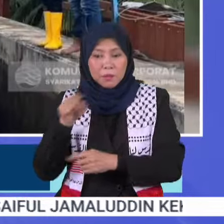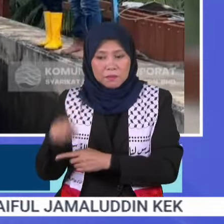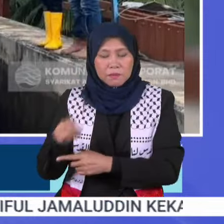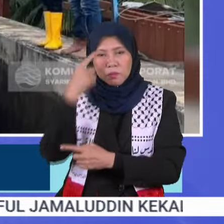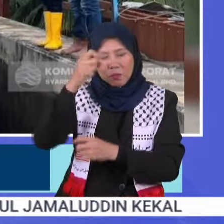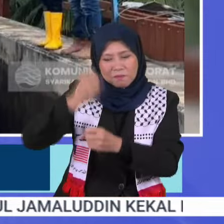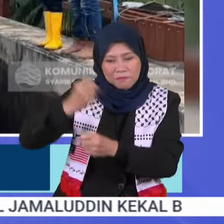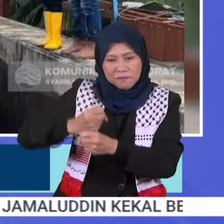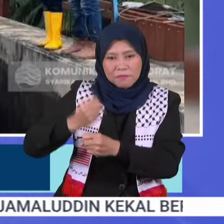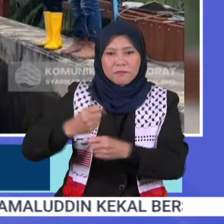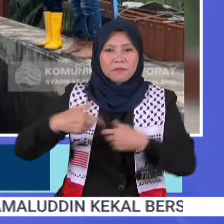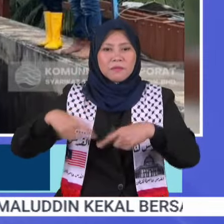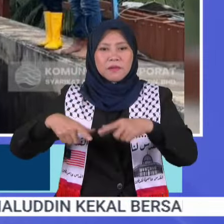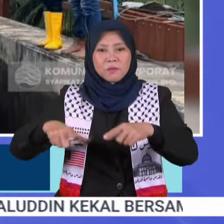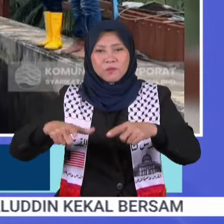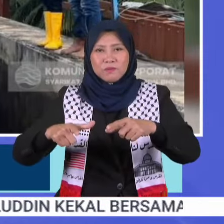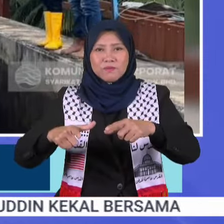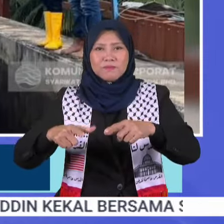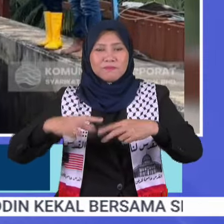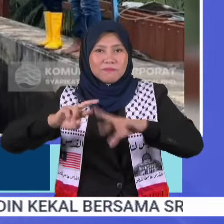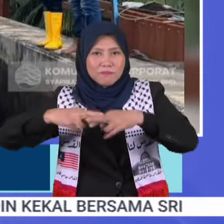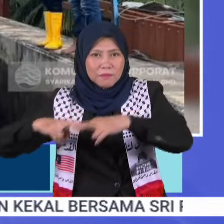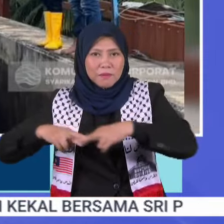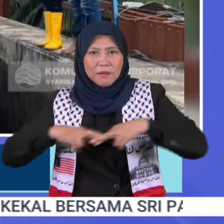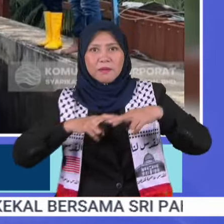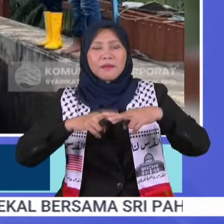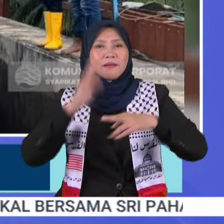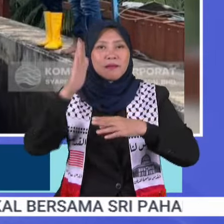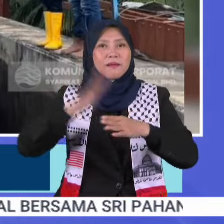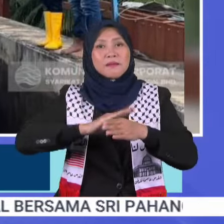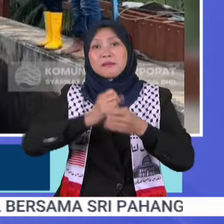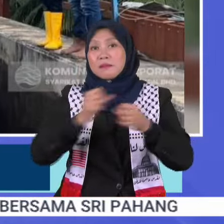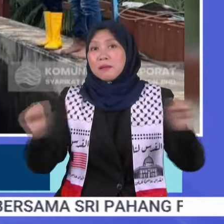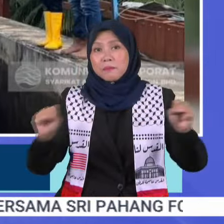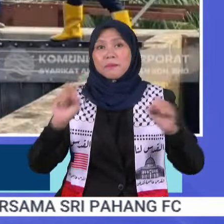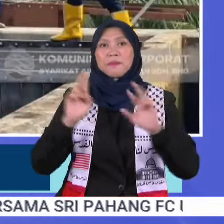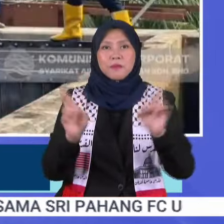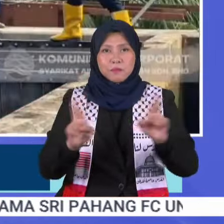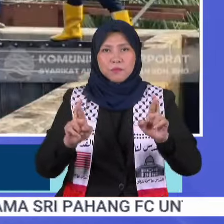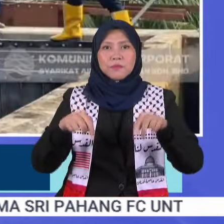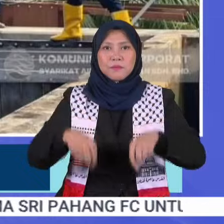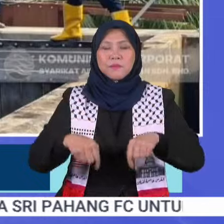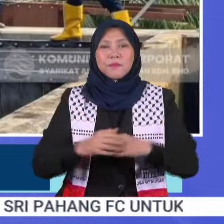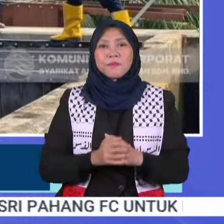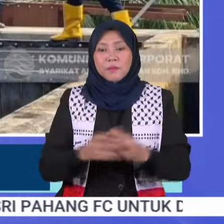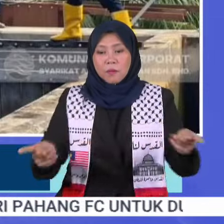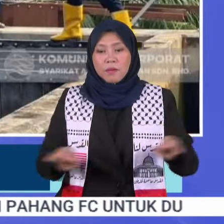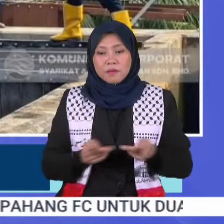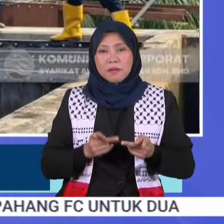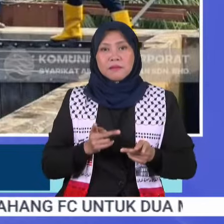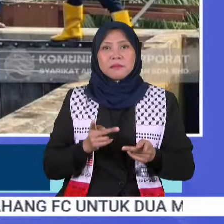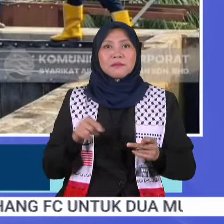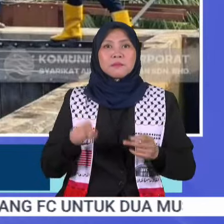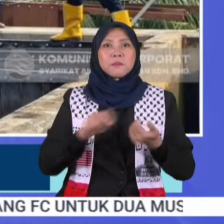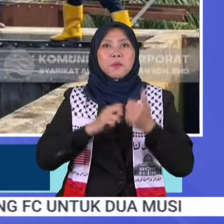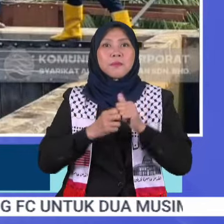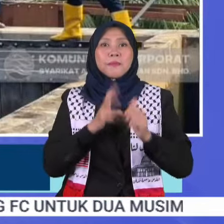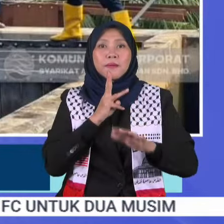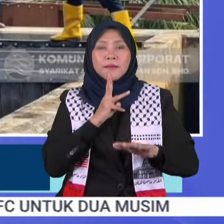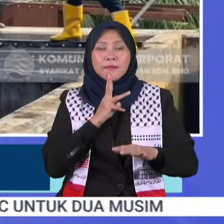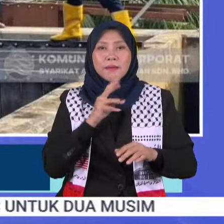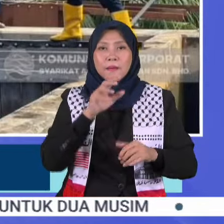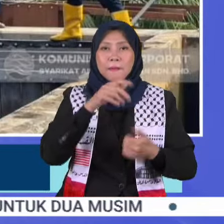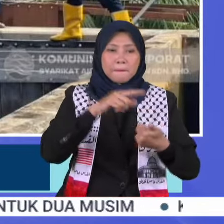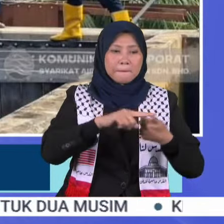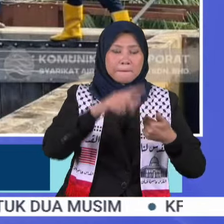penukaran kayu bafal di loji berkenaan yang dijangka selesai Rabu ini. Antara lokasi terjejas ialah sekitar kawasan Pak